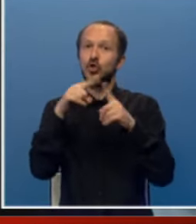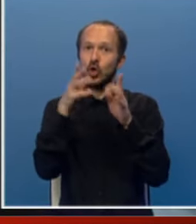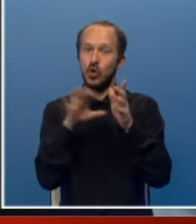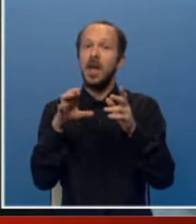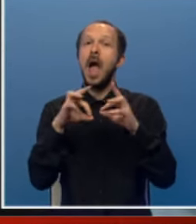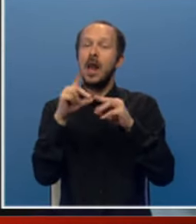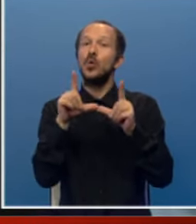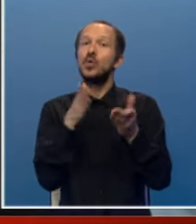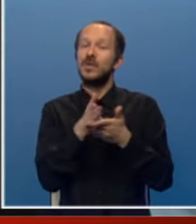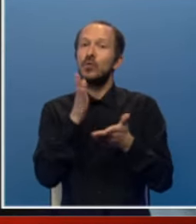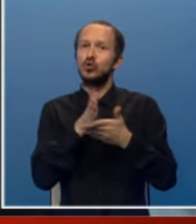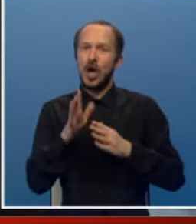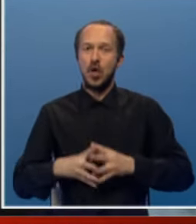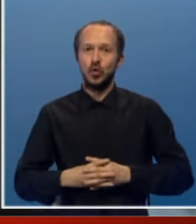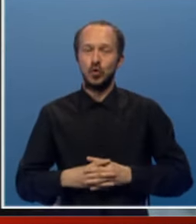ali u svakom slučaju